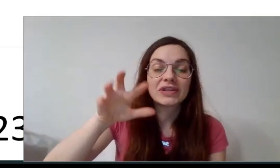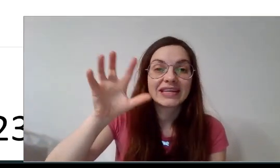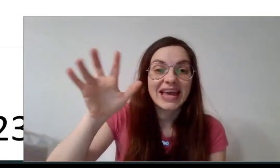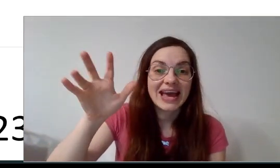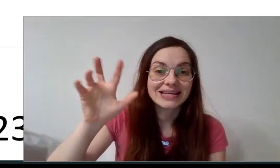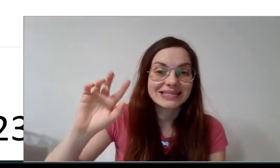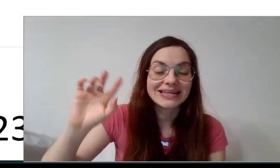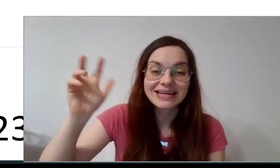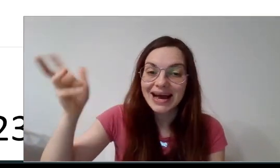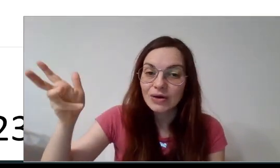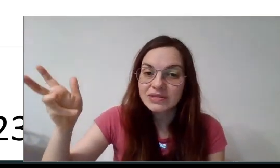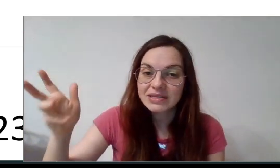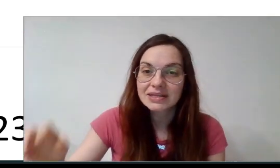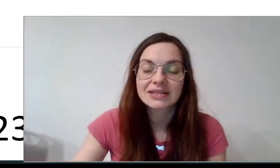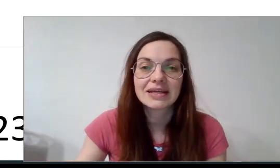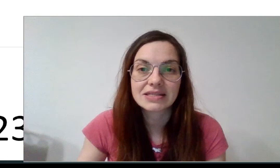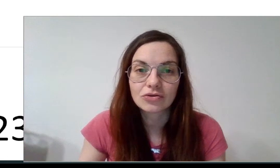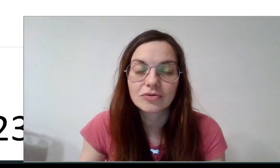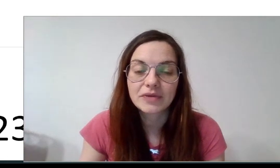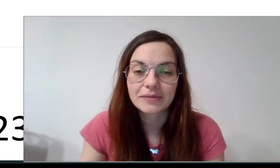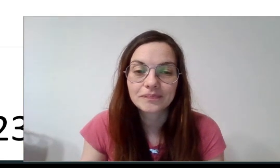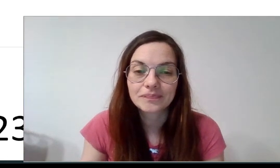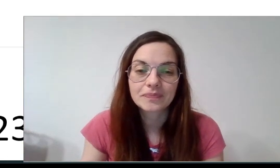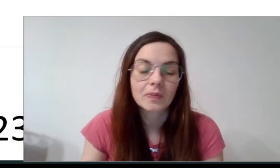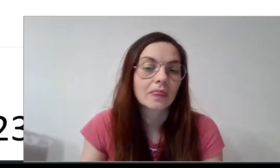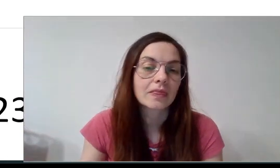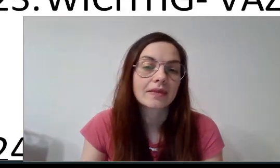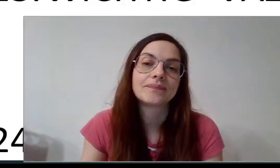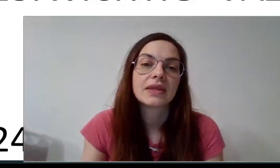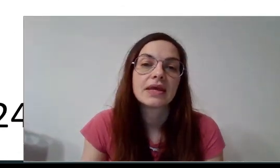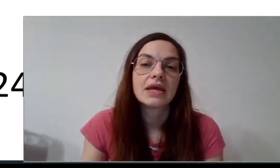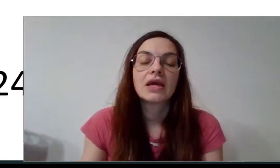Ruht er sich aus? Da li se on odmara?